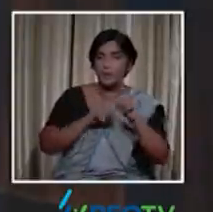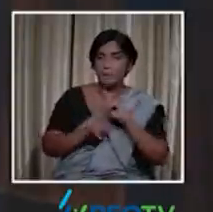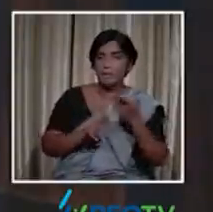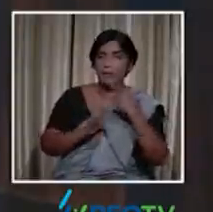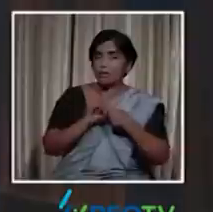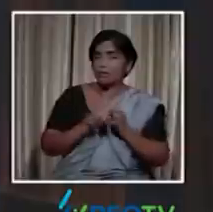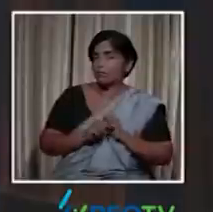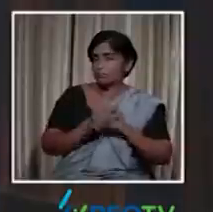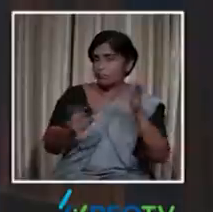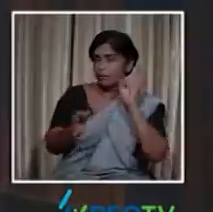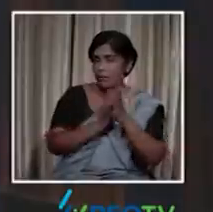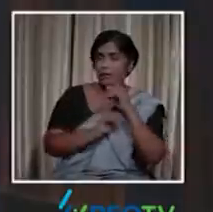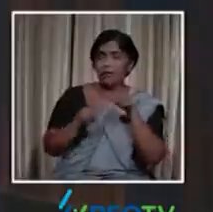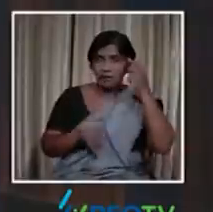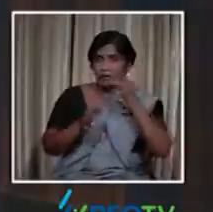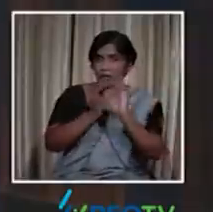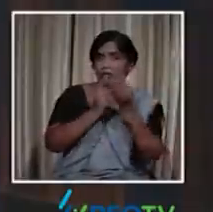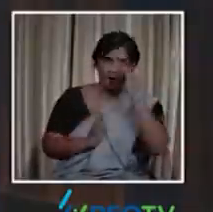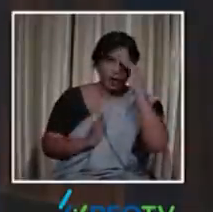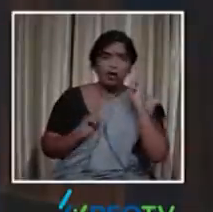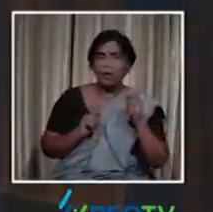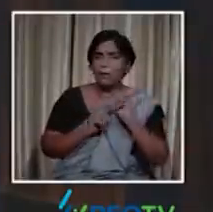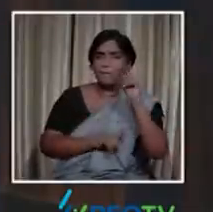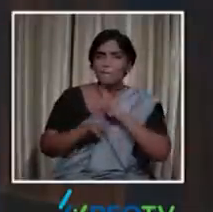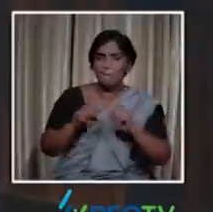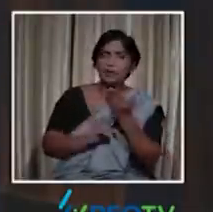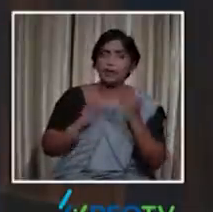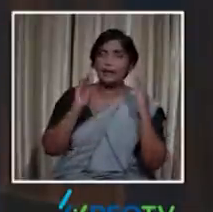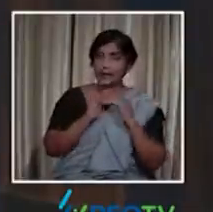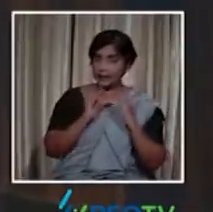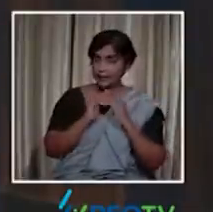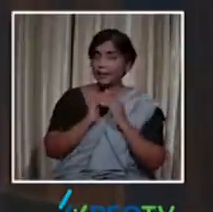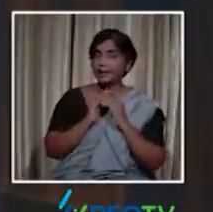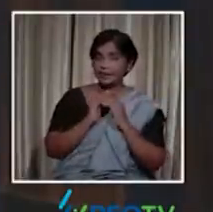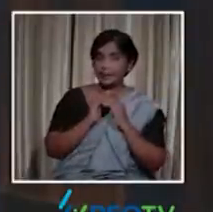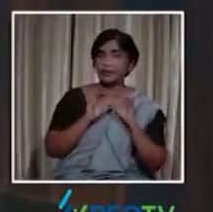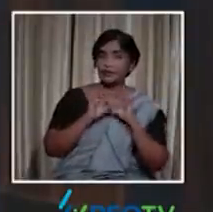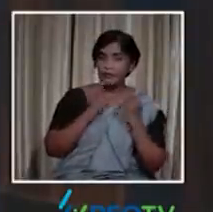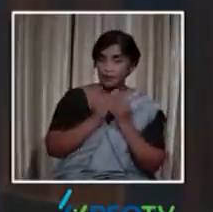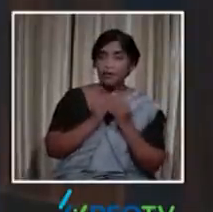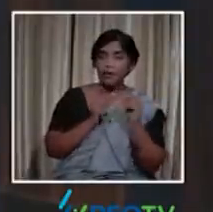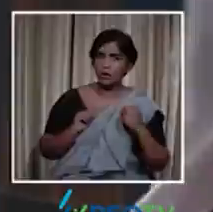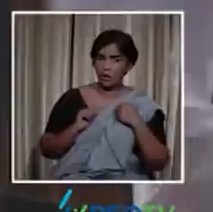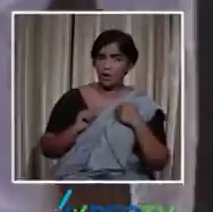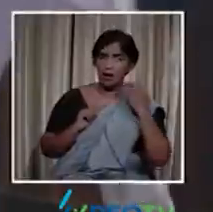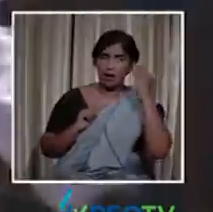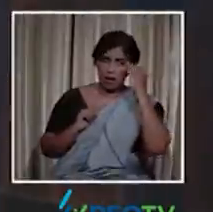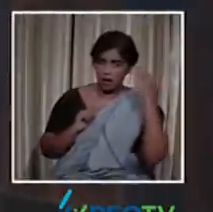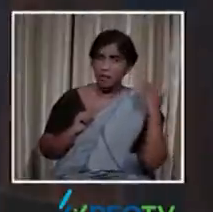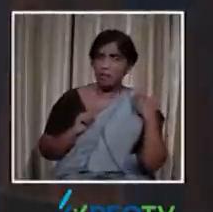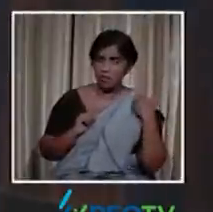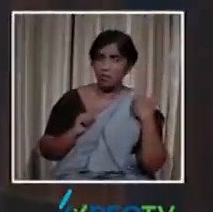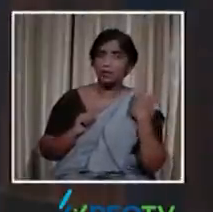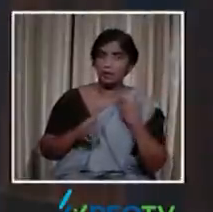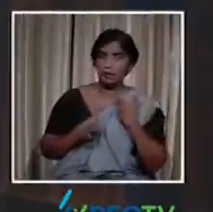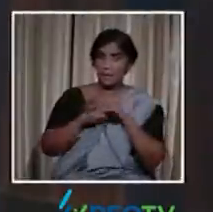මේ පාර්ලිමේන්තුවෙන් මේ සමාව ගන්න ඕනේ මන්ත්‍රීවරයා. අනිත් එක කොයි මන්ත්‍රීවරයාද ඉල්ලුවේ ගෙදරයිට පවුලයට මේ පාර්ලිමේන්තුවෙන් කන්න දෙන්න කියලා. මේ මම දිවුරුම් දෙන දවසේ